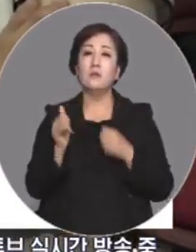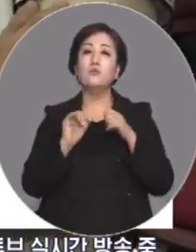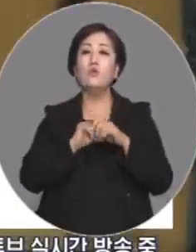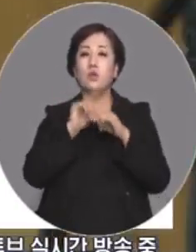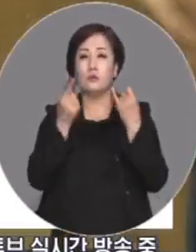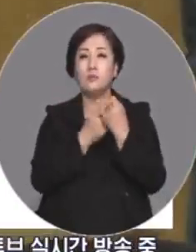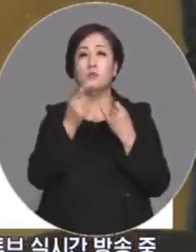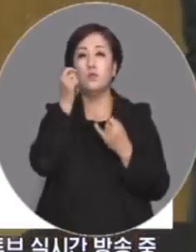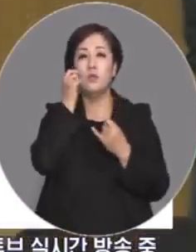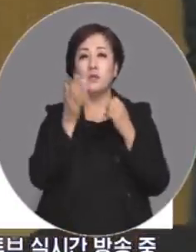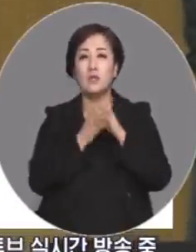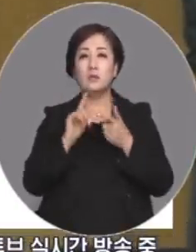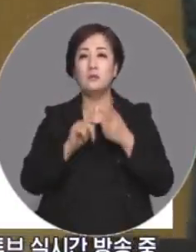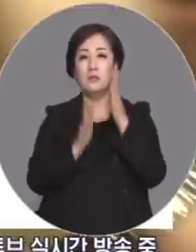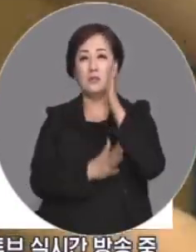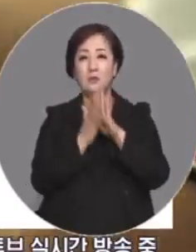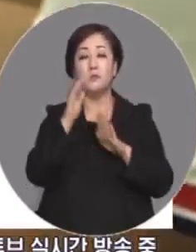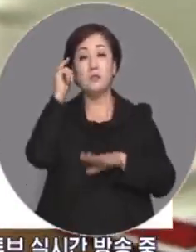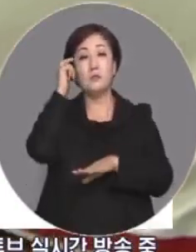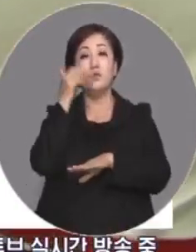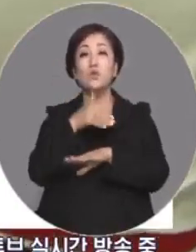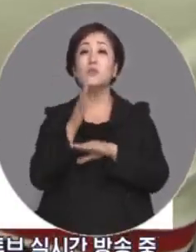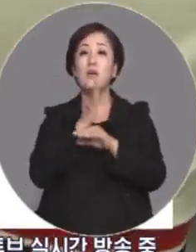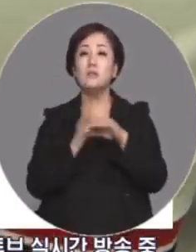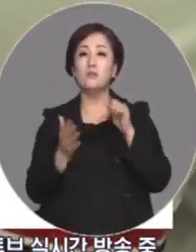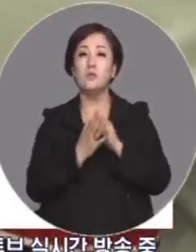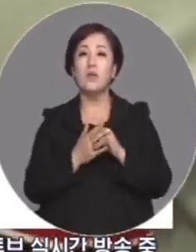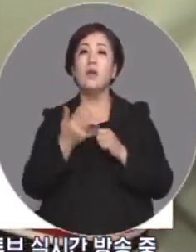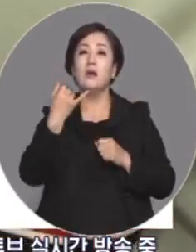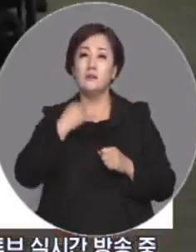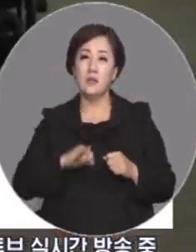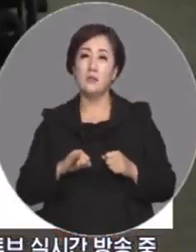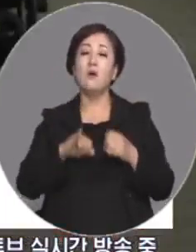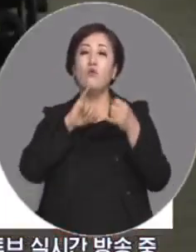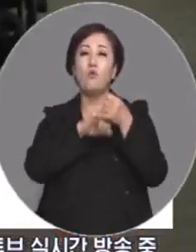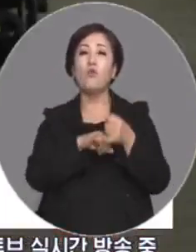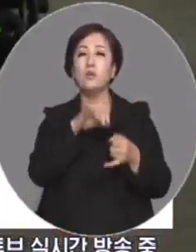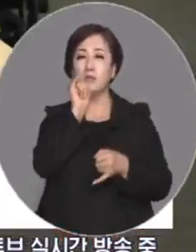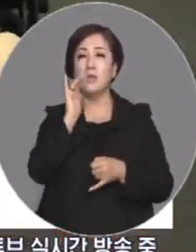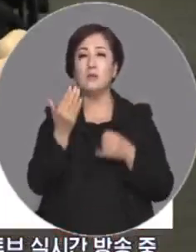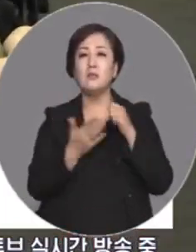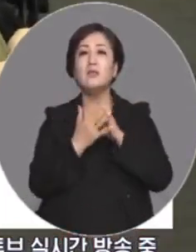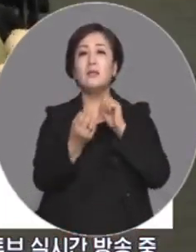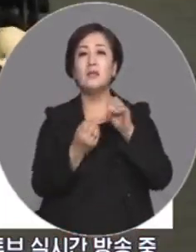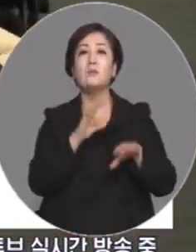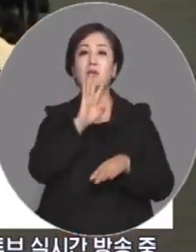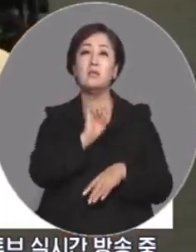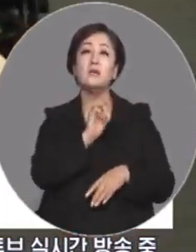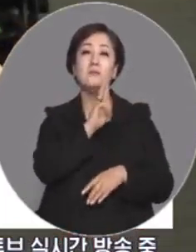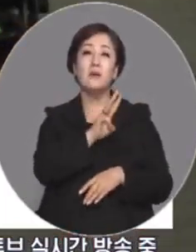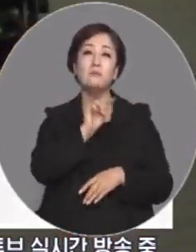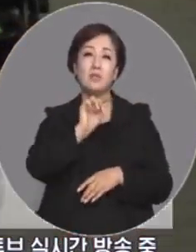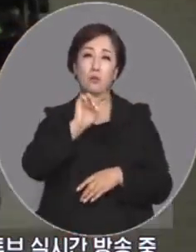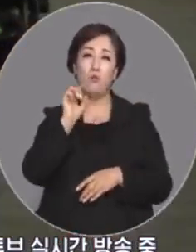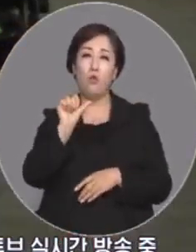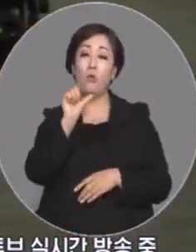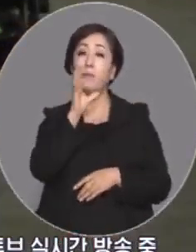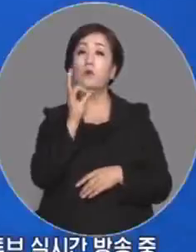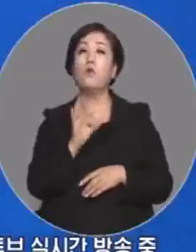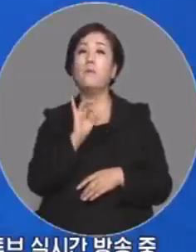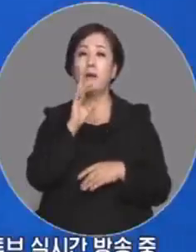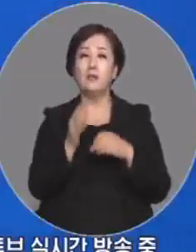뜻으로 최근 실시한 시민의식조사에서도 자녀가 꼭 있어야 한다는 응답이 43.5%에